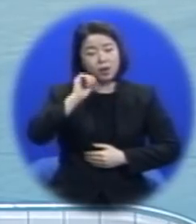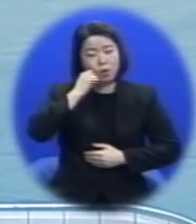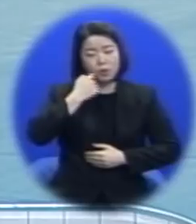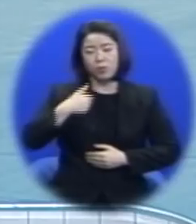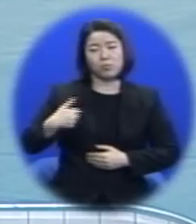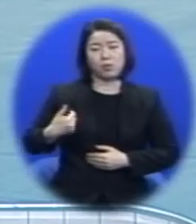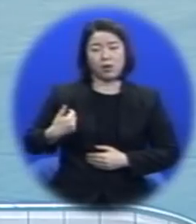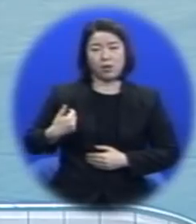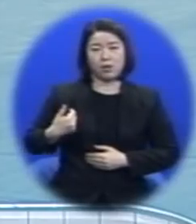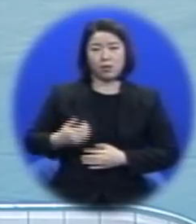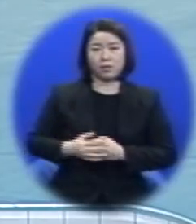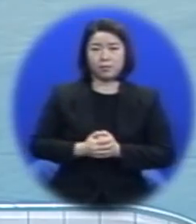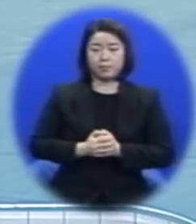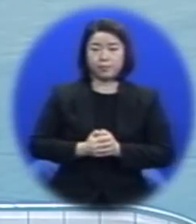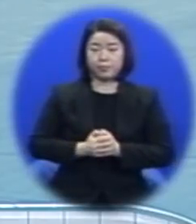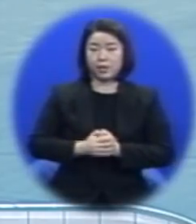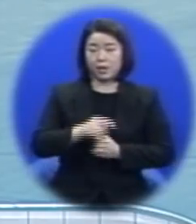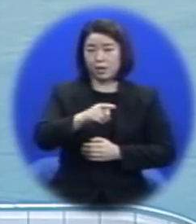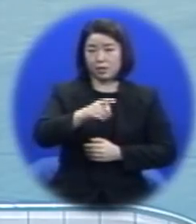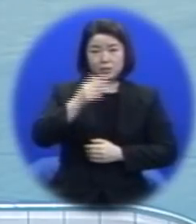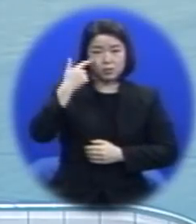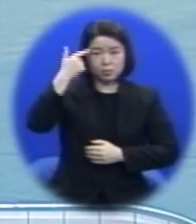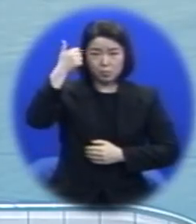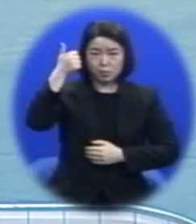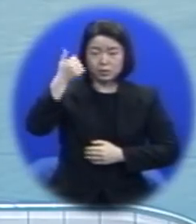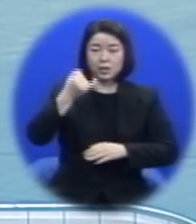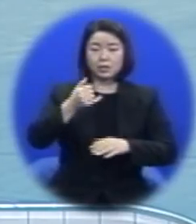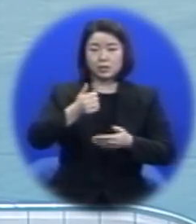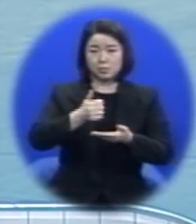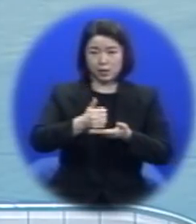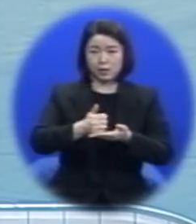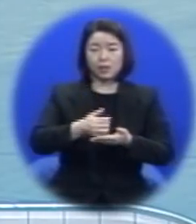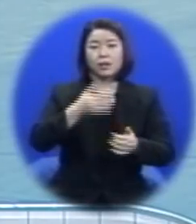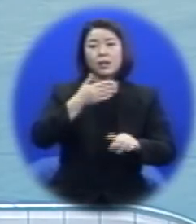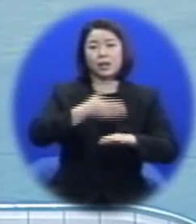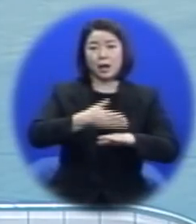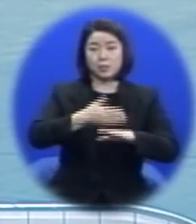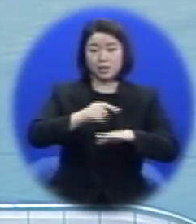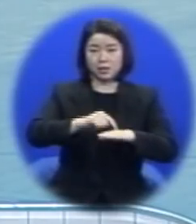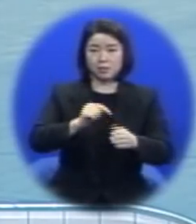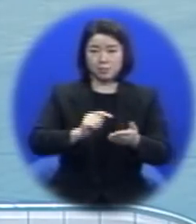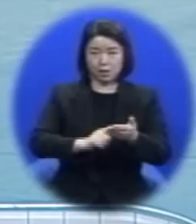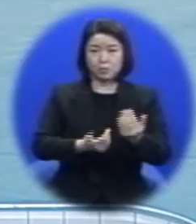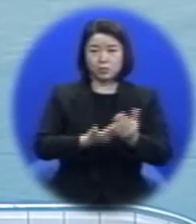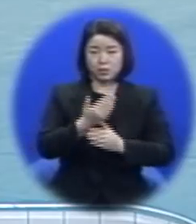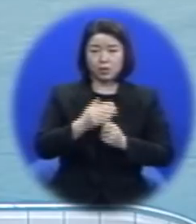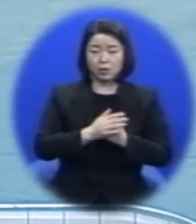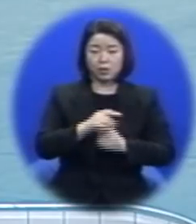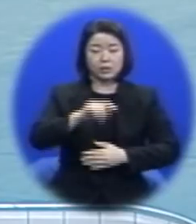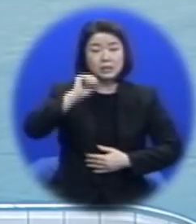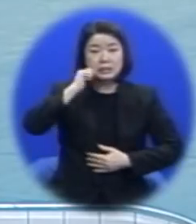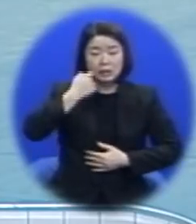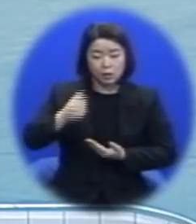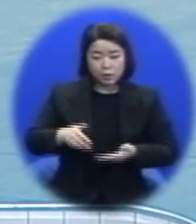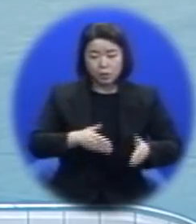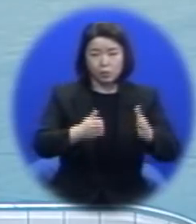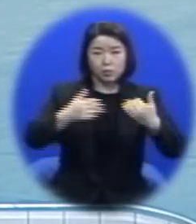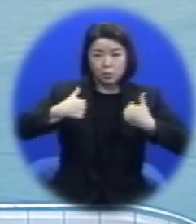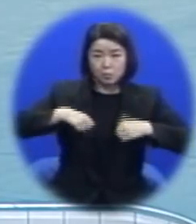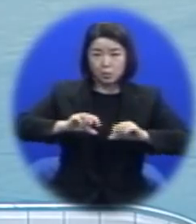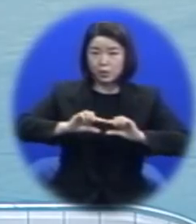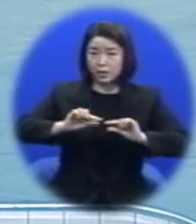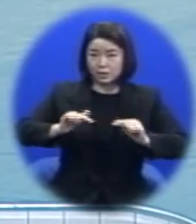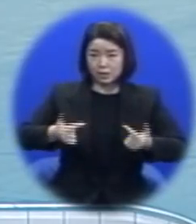그러면서 그 목사님에게 감사한 마음이 들더라고요. 그 어려운 그 길을 포기하지 않고 끝까지 그